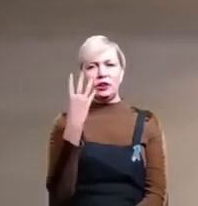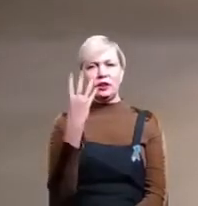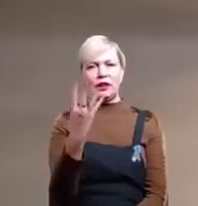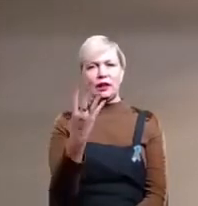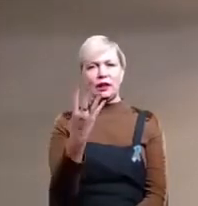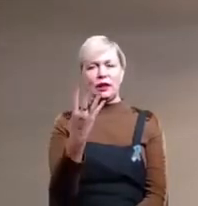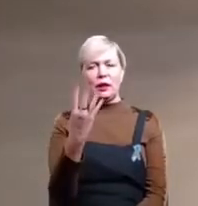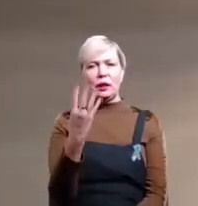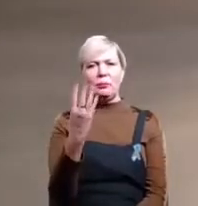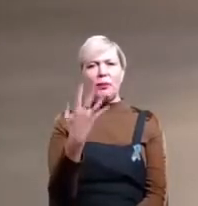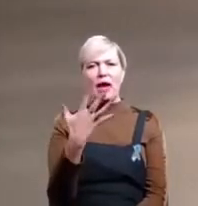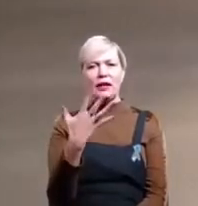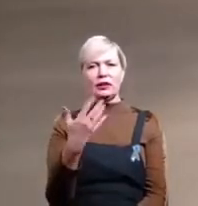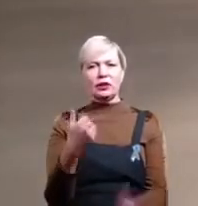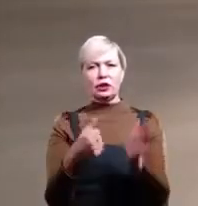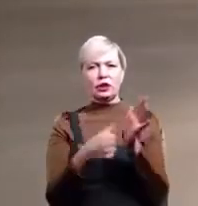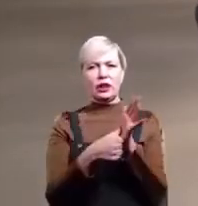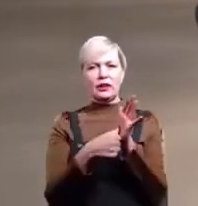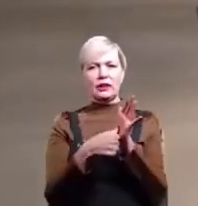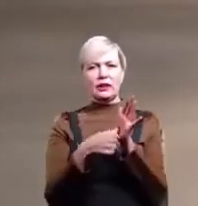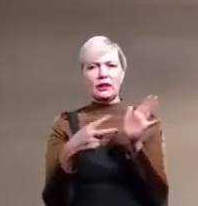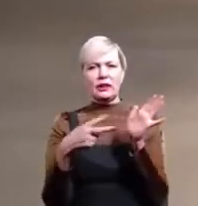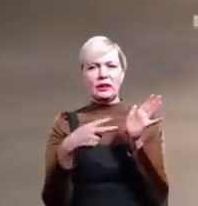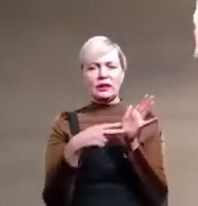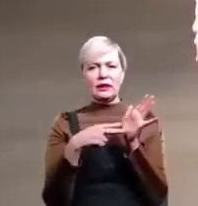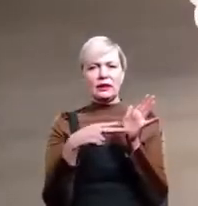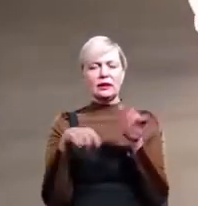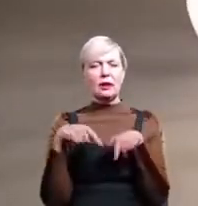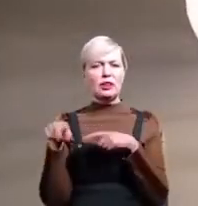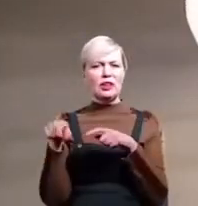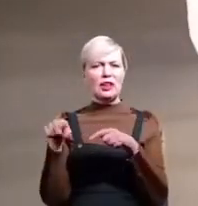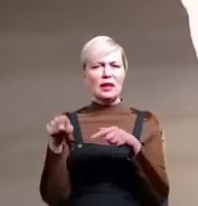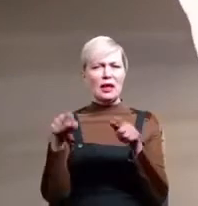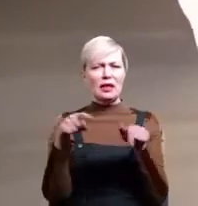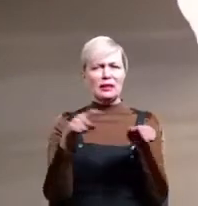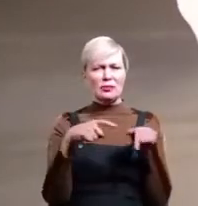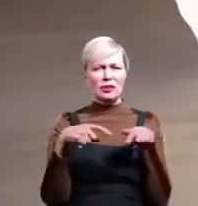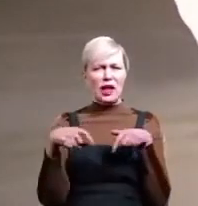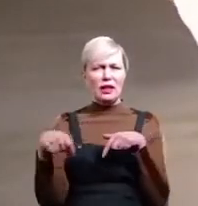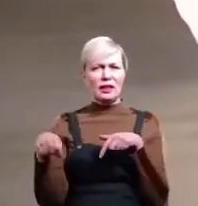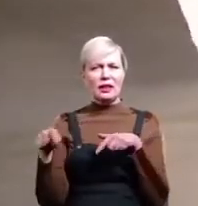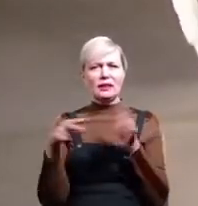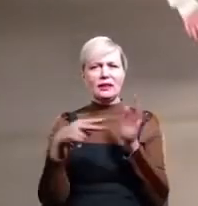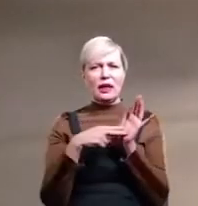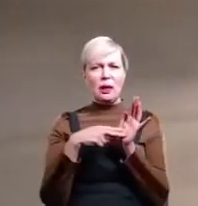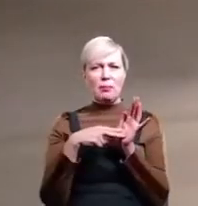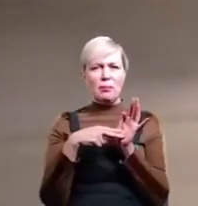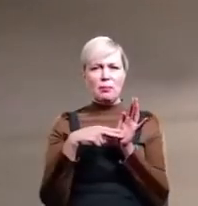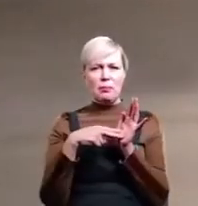3, 4. 5, 6. Добежали. И поднимаем.